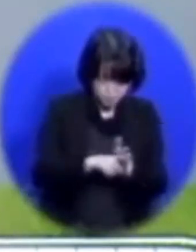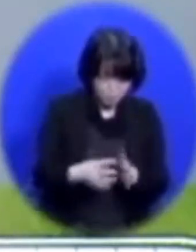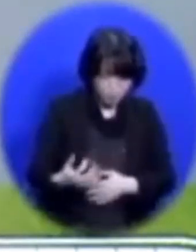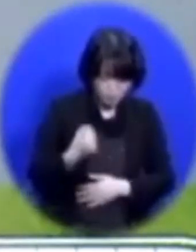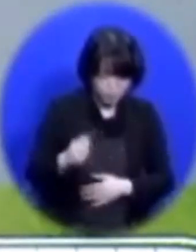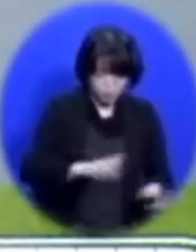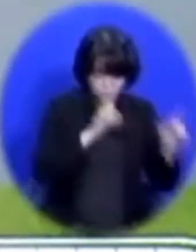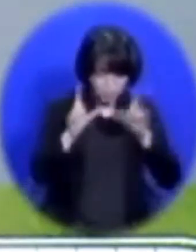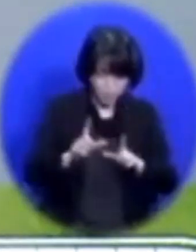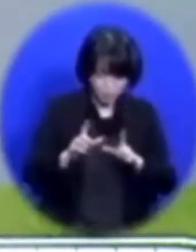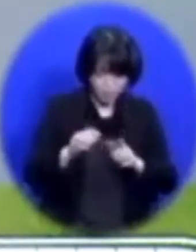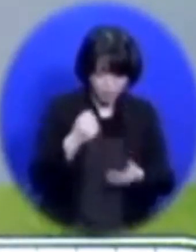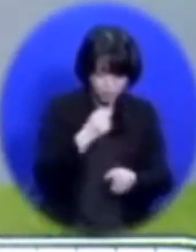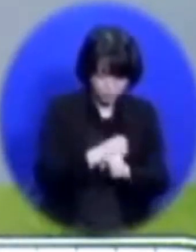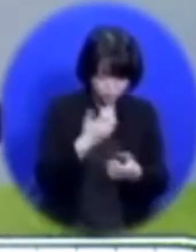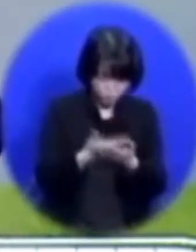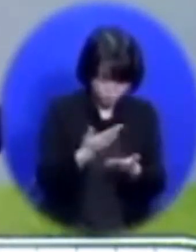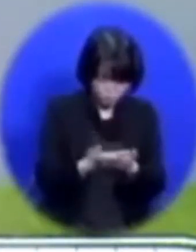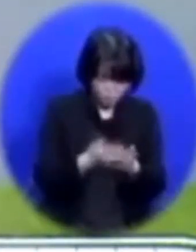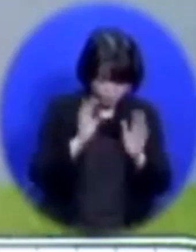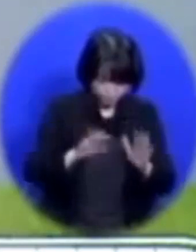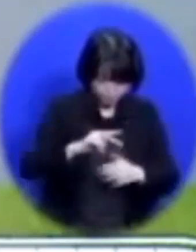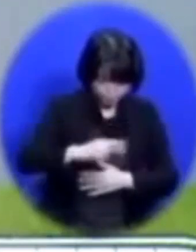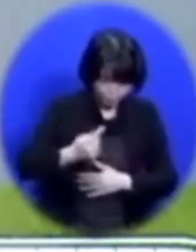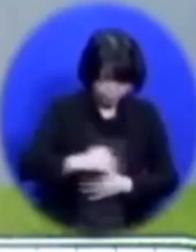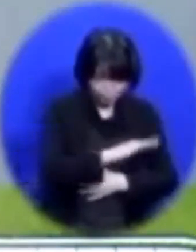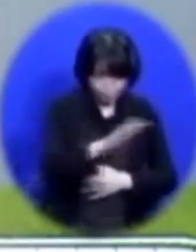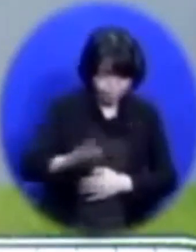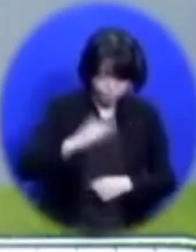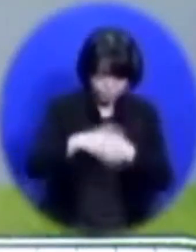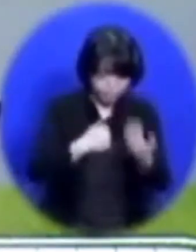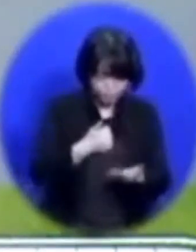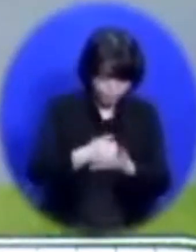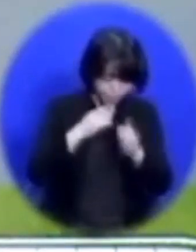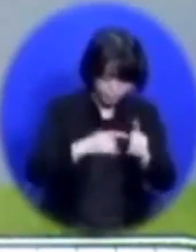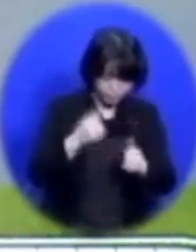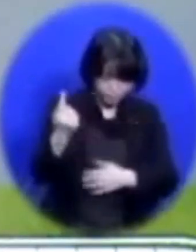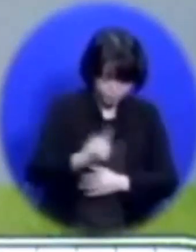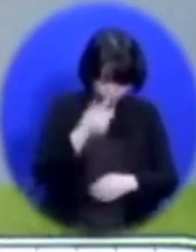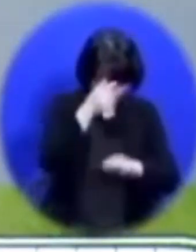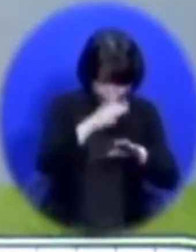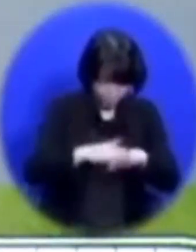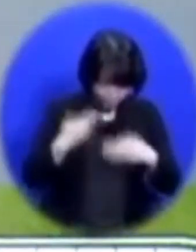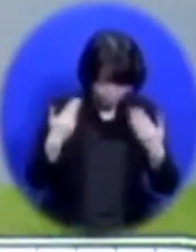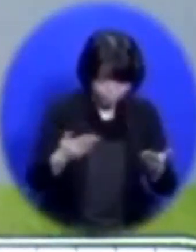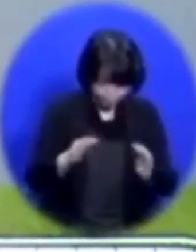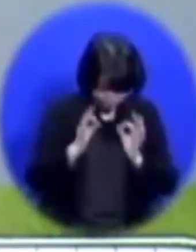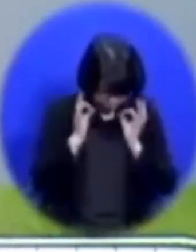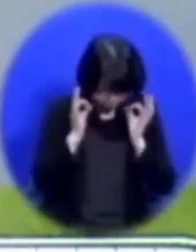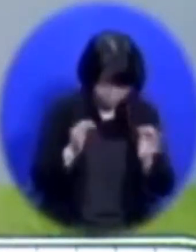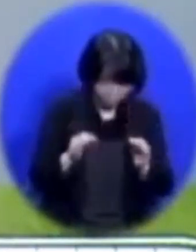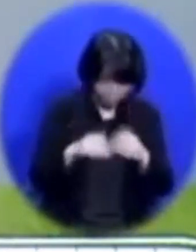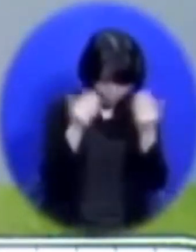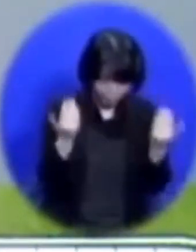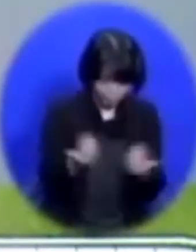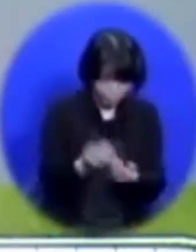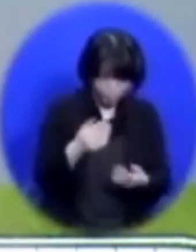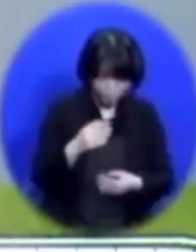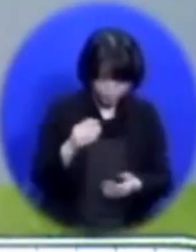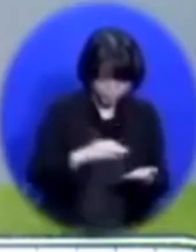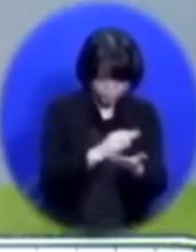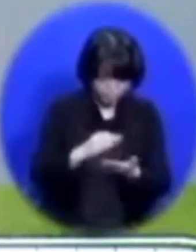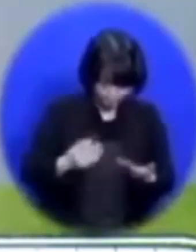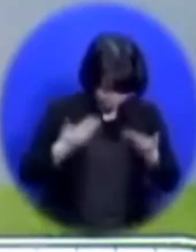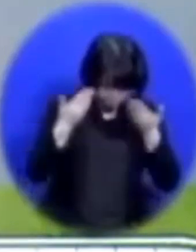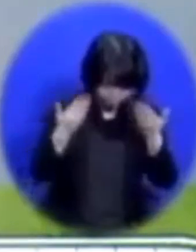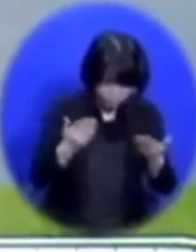그 믿음으로살아가게하소서. 아멘.오늘우리는온마음을다해하나님앞에나아가 예배하고예물을드립니다 .